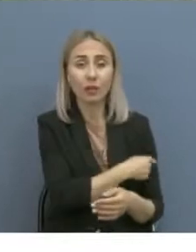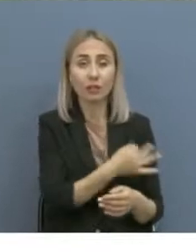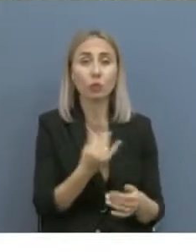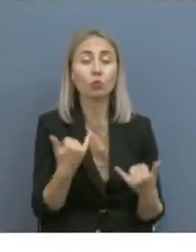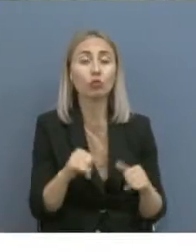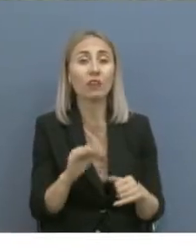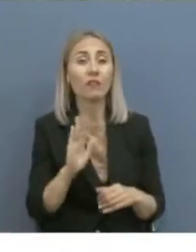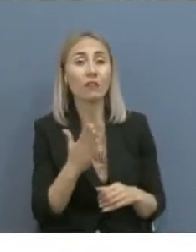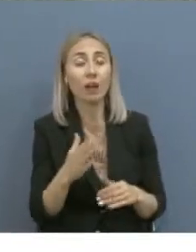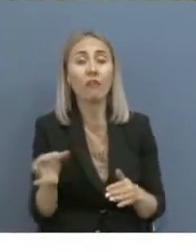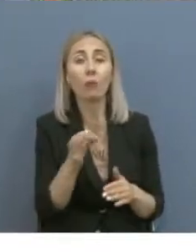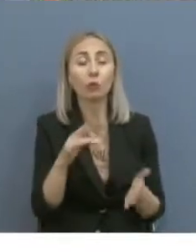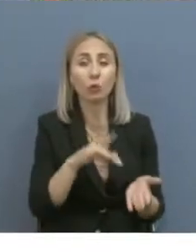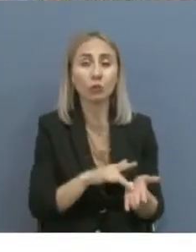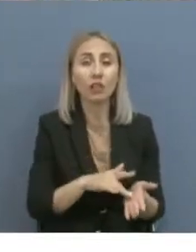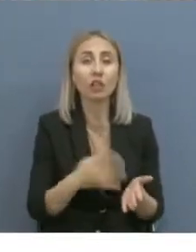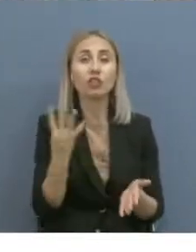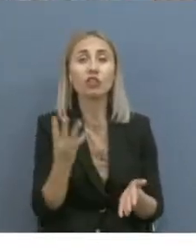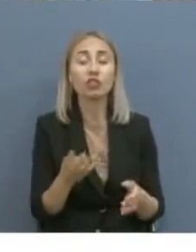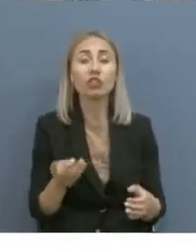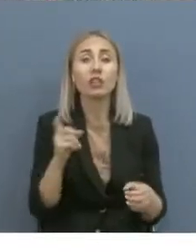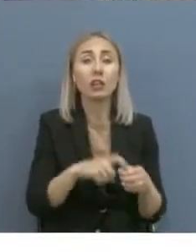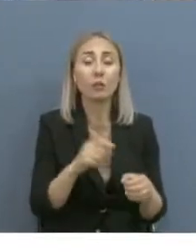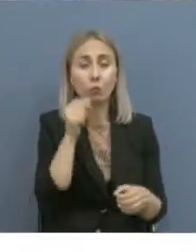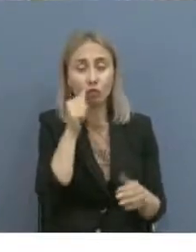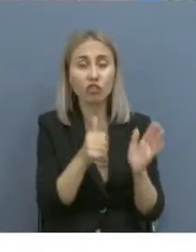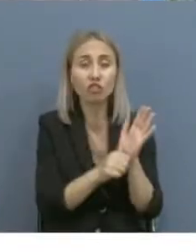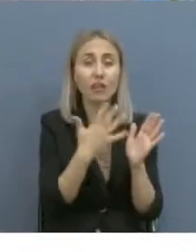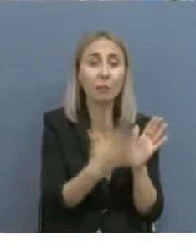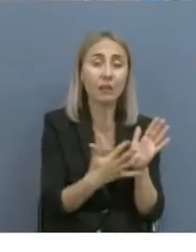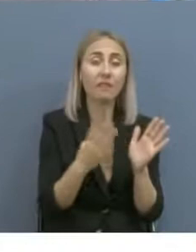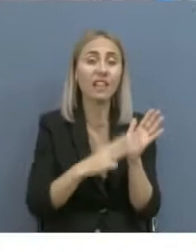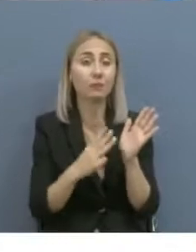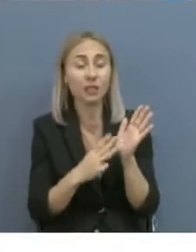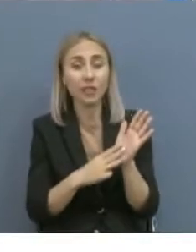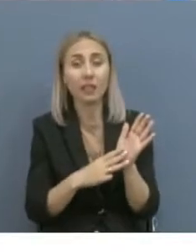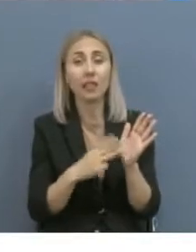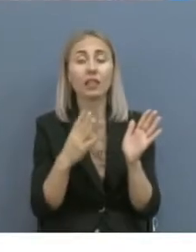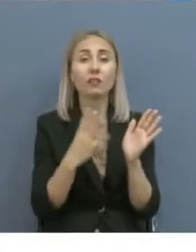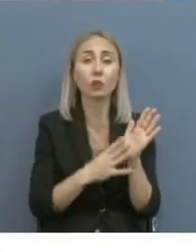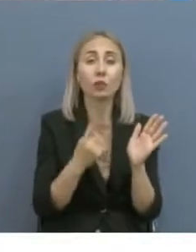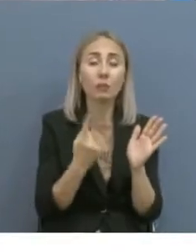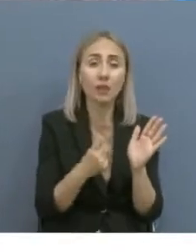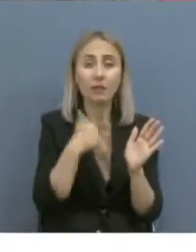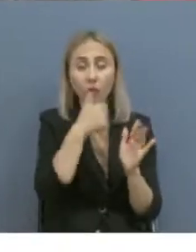ауруханасына жатқызылды. Сейсенбіде облыс орталығында вирусты тағы 4 адамның жұқтырғаны белгілі болды. Індет